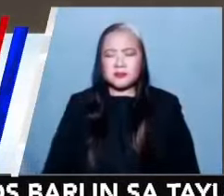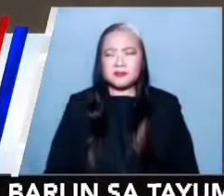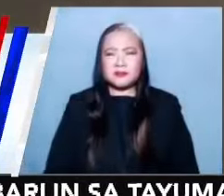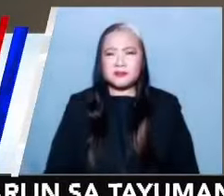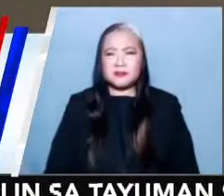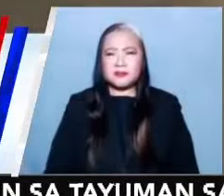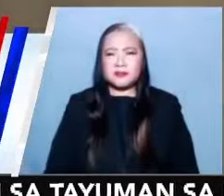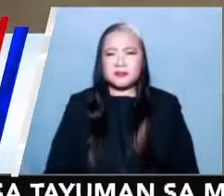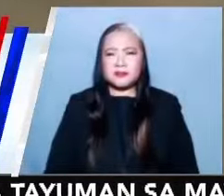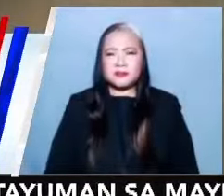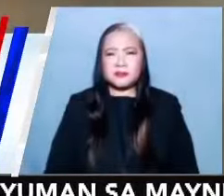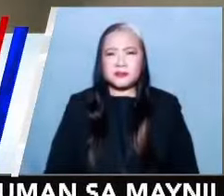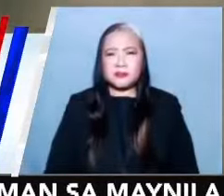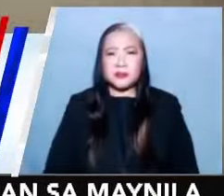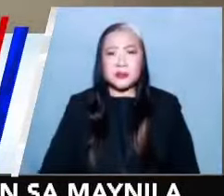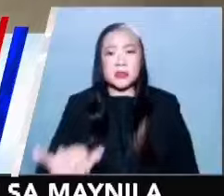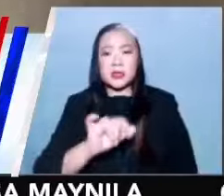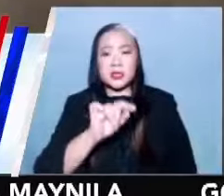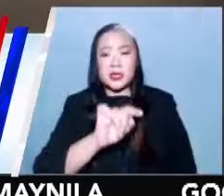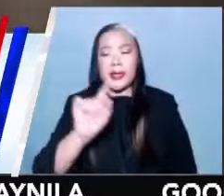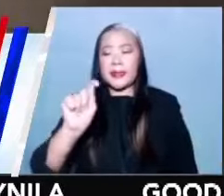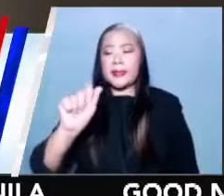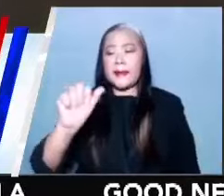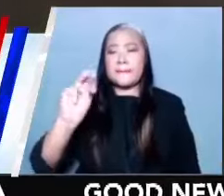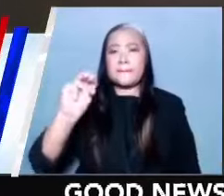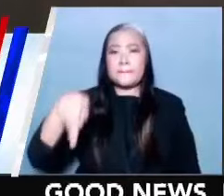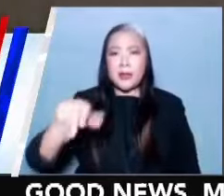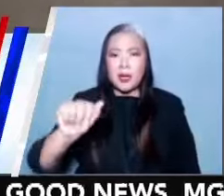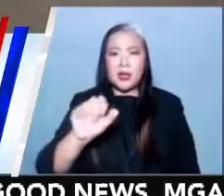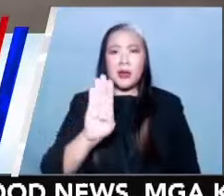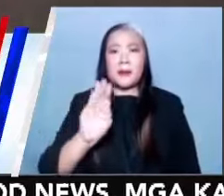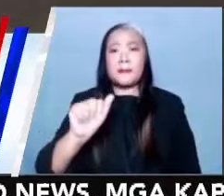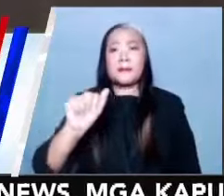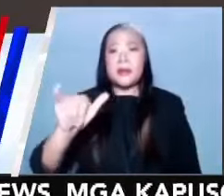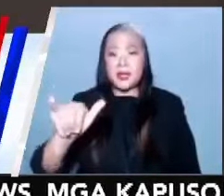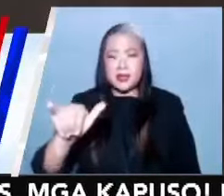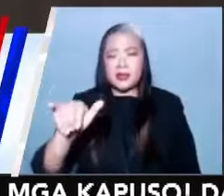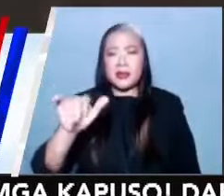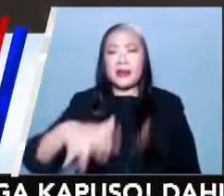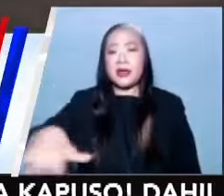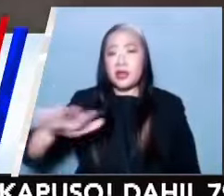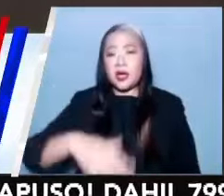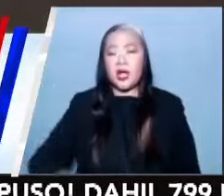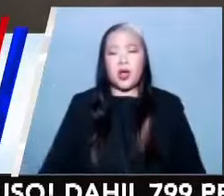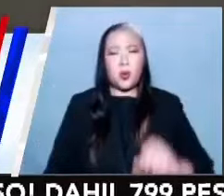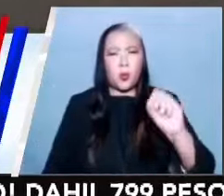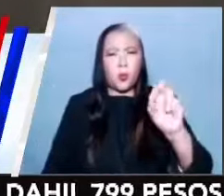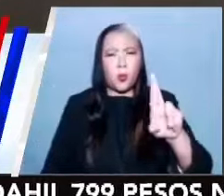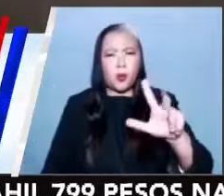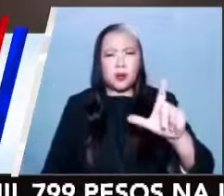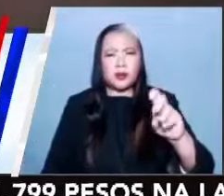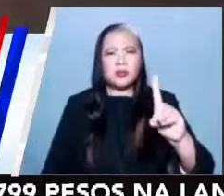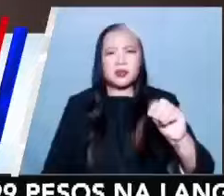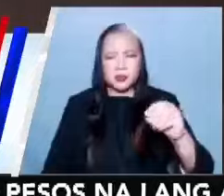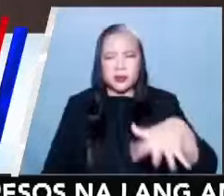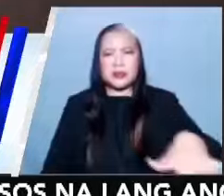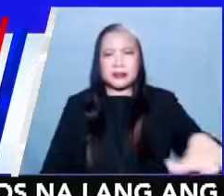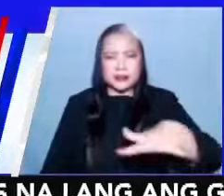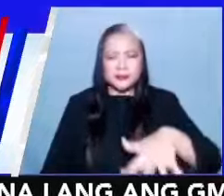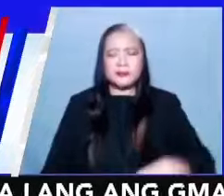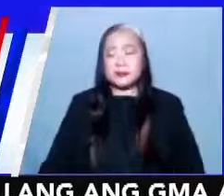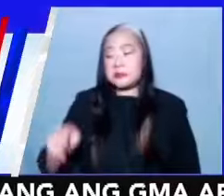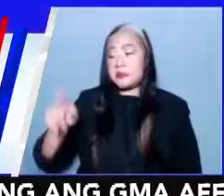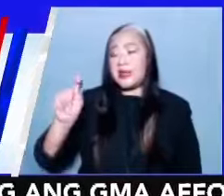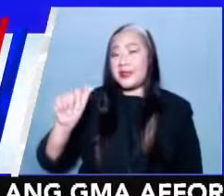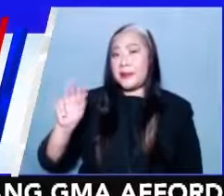katulad na po ng Tampa Bay area or yung Orlando area, medyo mga... sa Tampa Bay po, meron po tayong mga